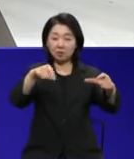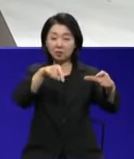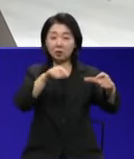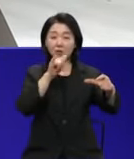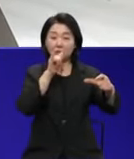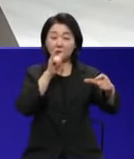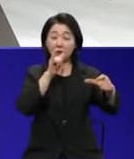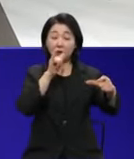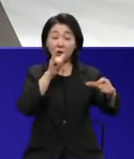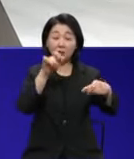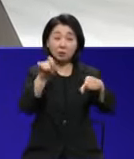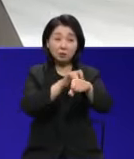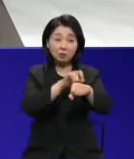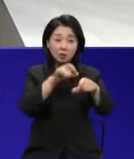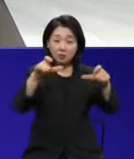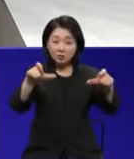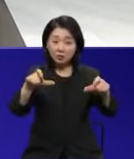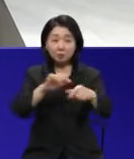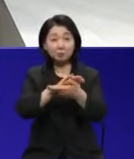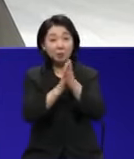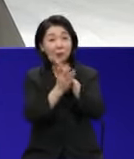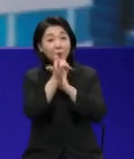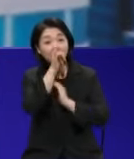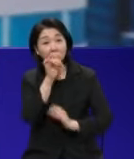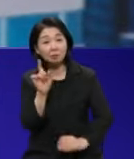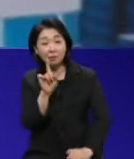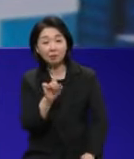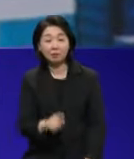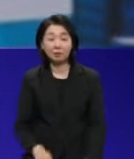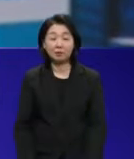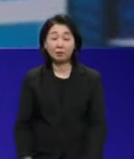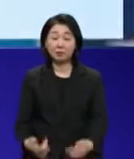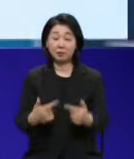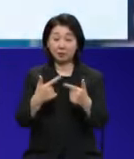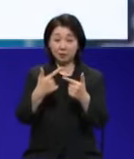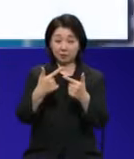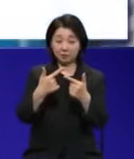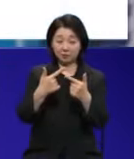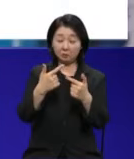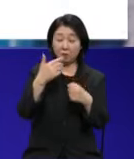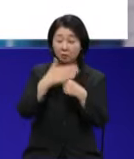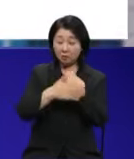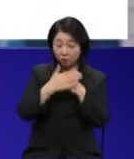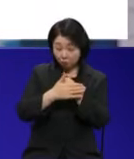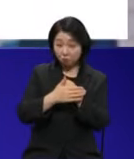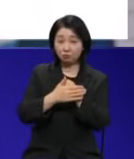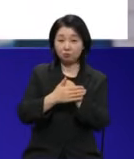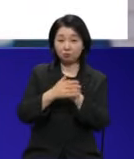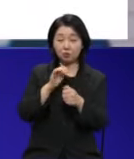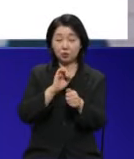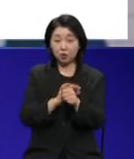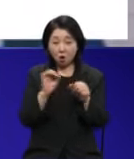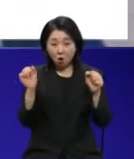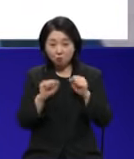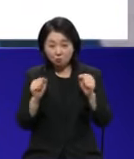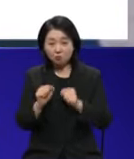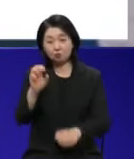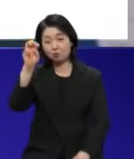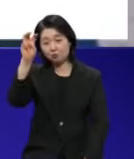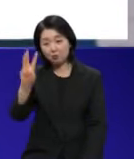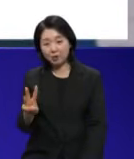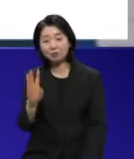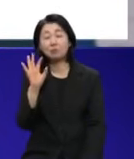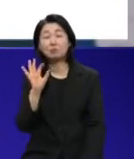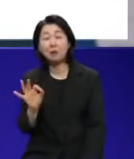지역도 좀 변화가 있는 곳이 있었을 것 같습니다네 일단은 그 대구경북이 광주는 이번에 뭐 이번에도 봤지만 확실하게